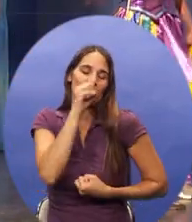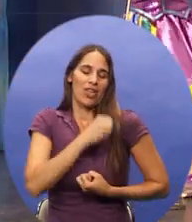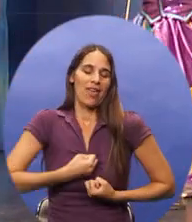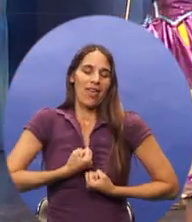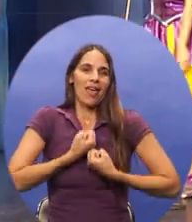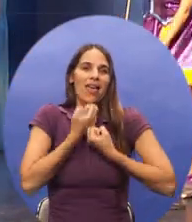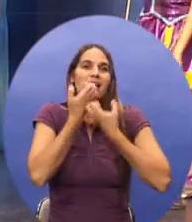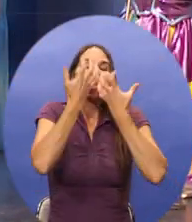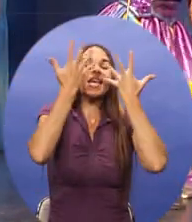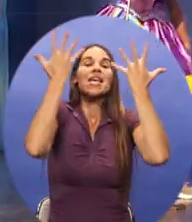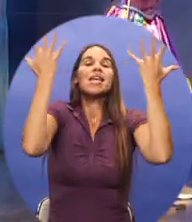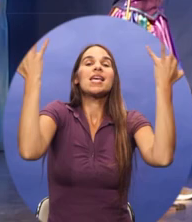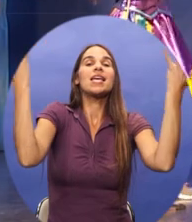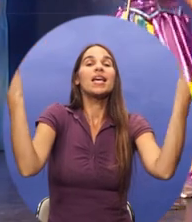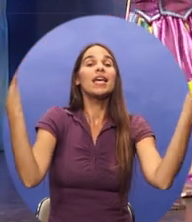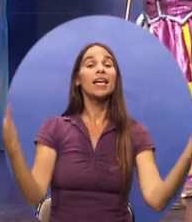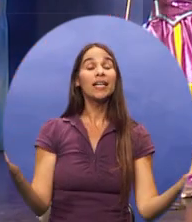יצא